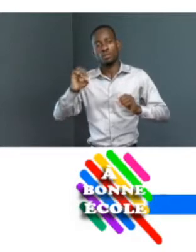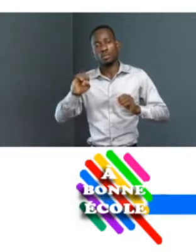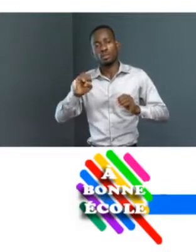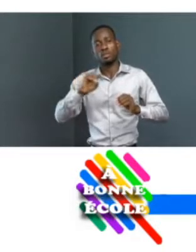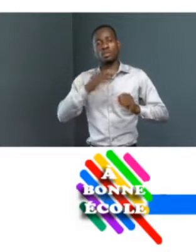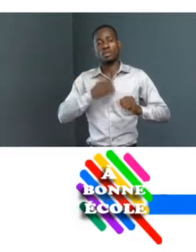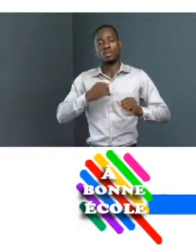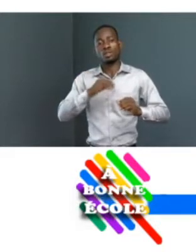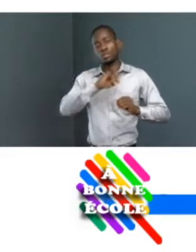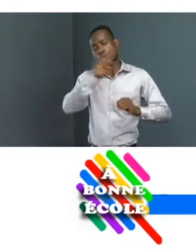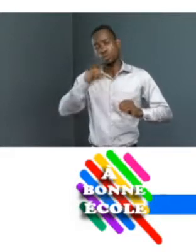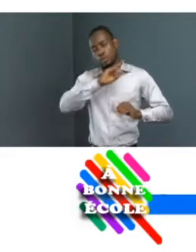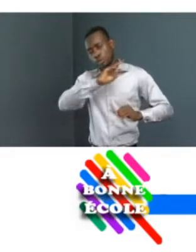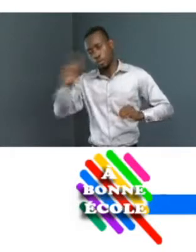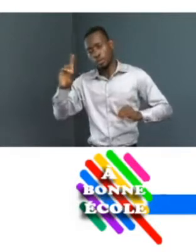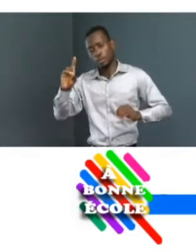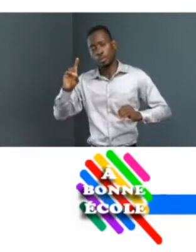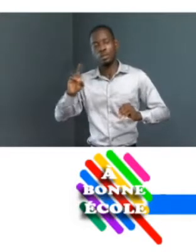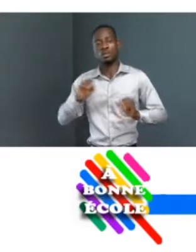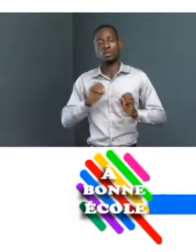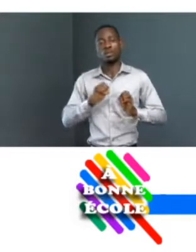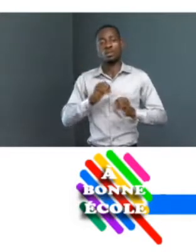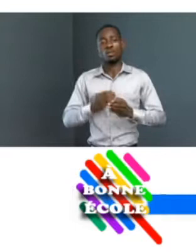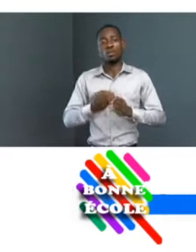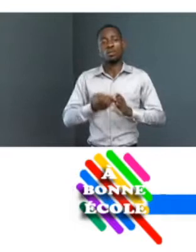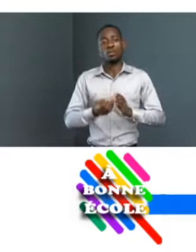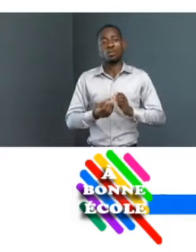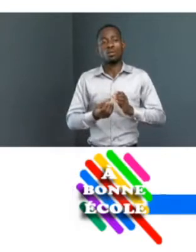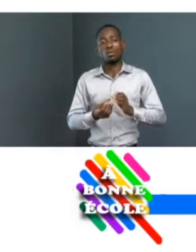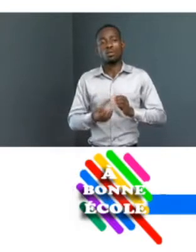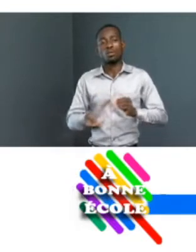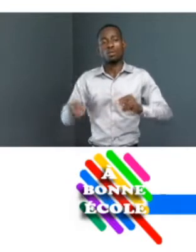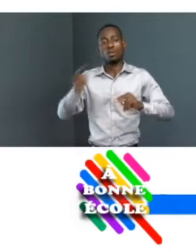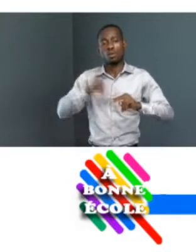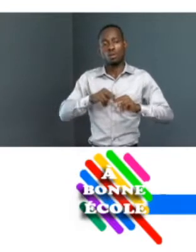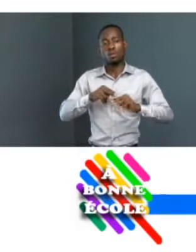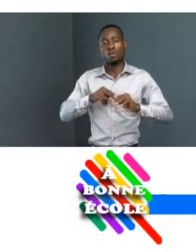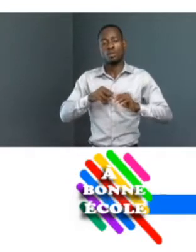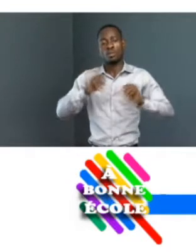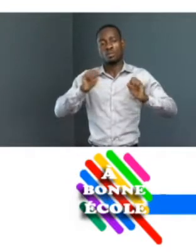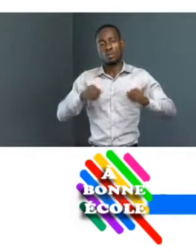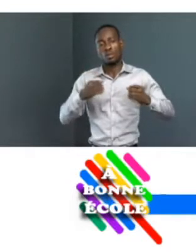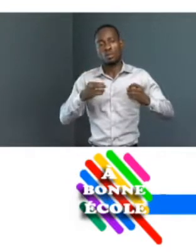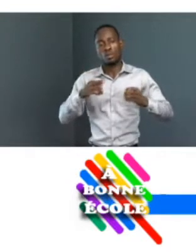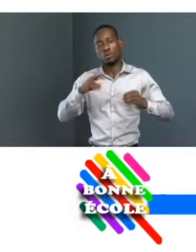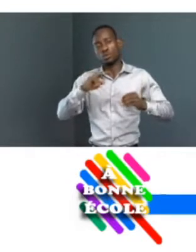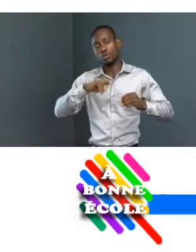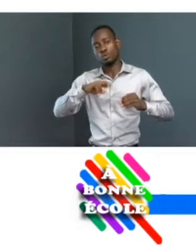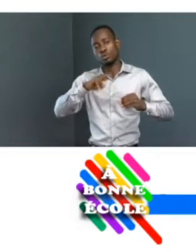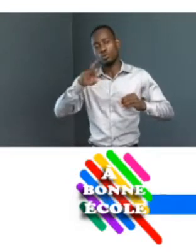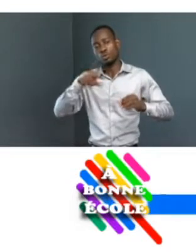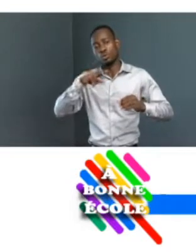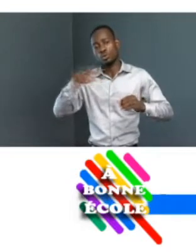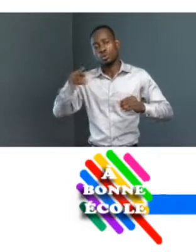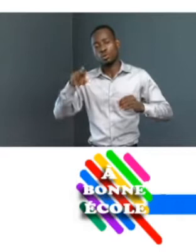pupille augmente, permettant à beaucoup de rayons de converger au